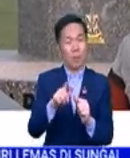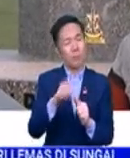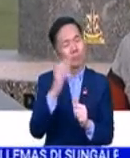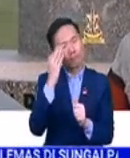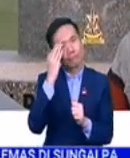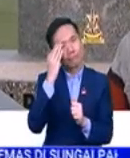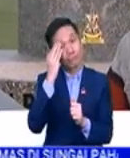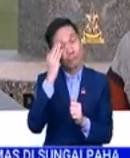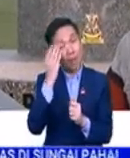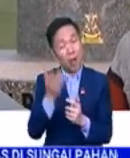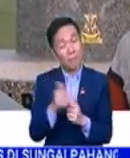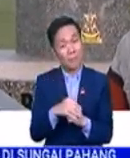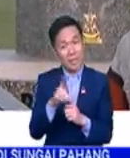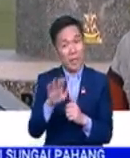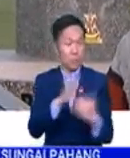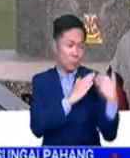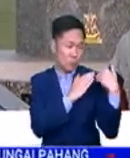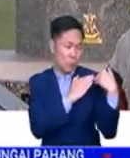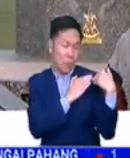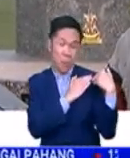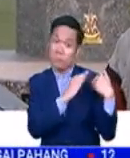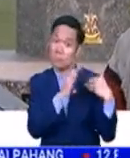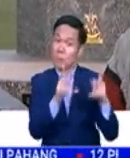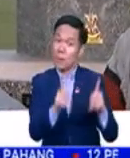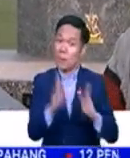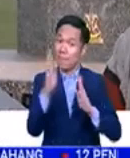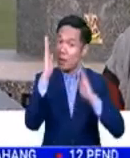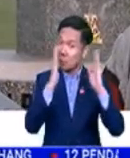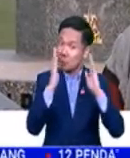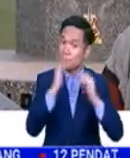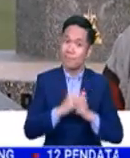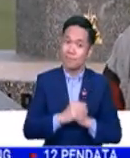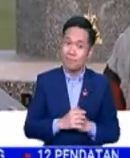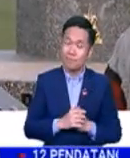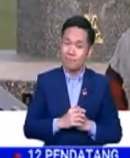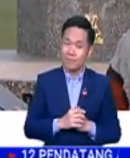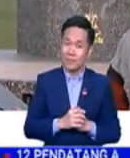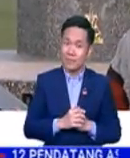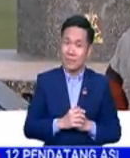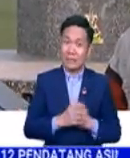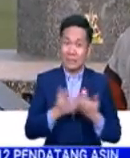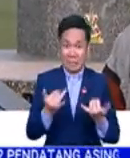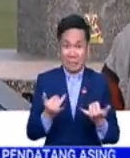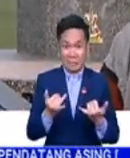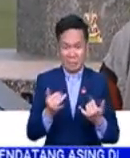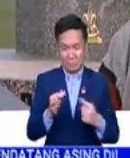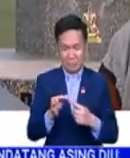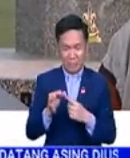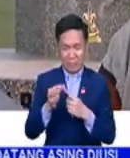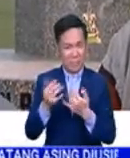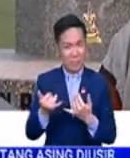sedar dan melaksanakan tanggungjawab kita sebagai rakyat, terutama sekali di masa ketika kita sedang menghadapi